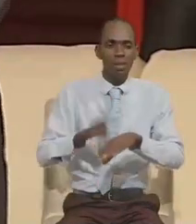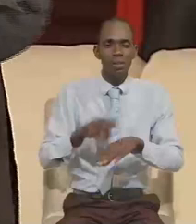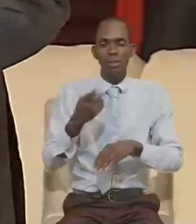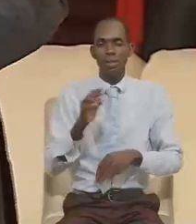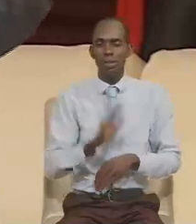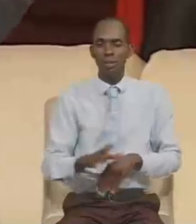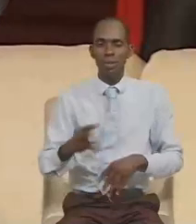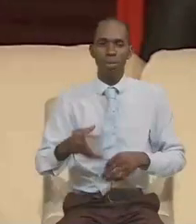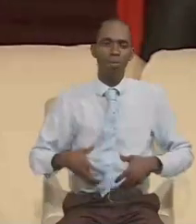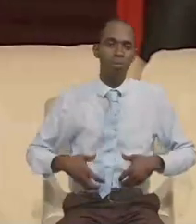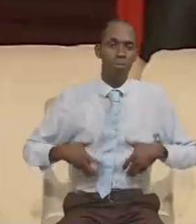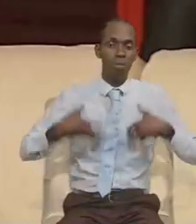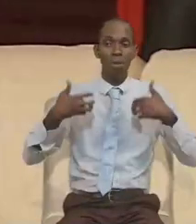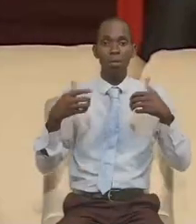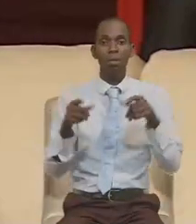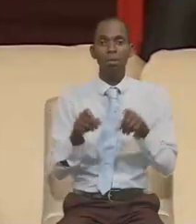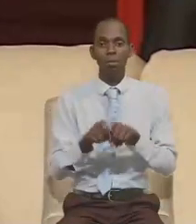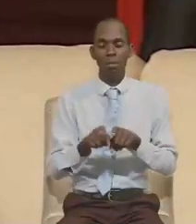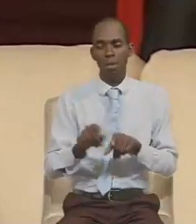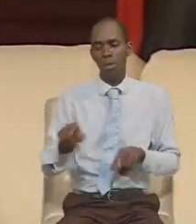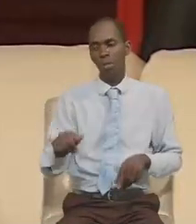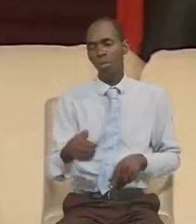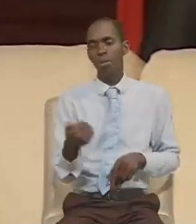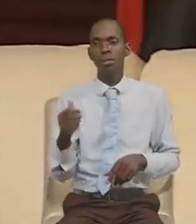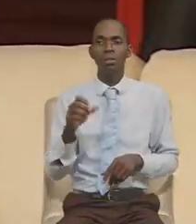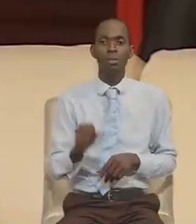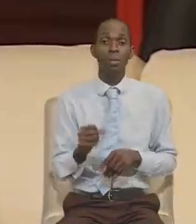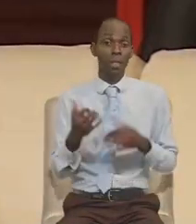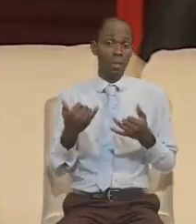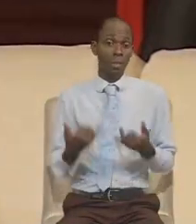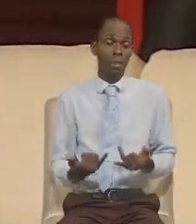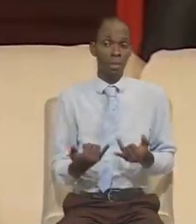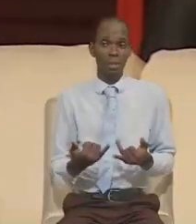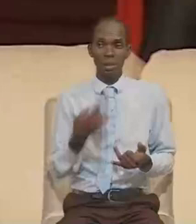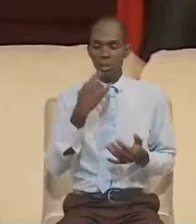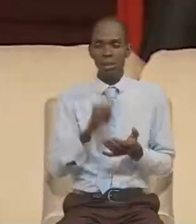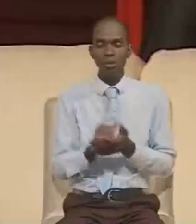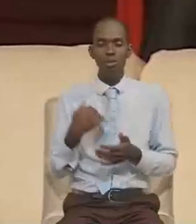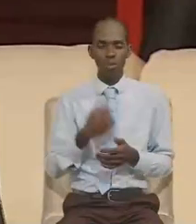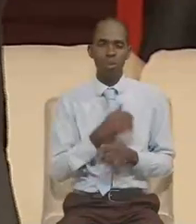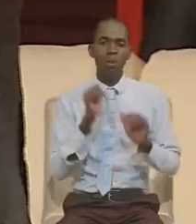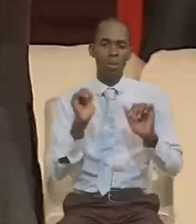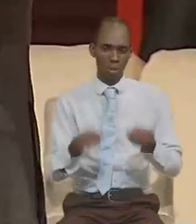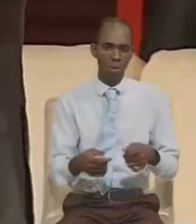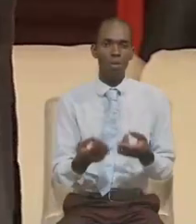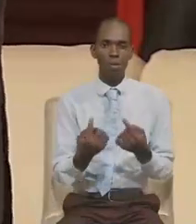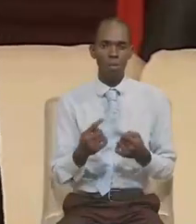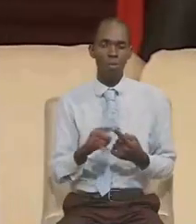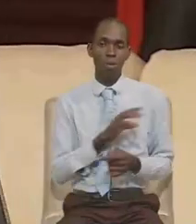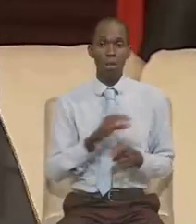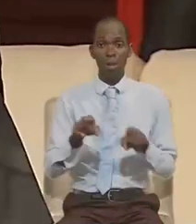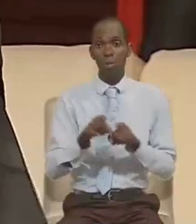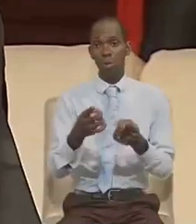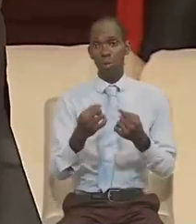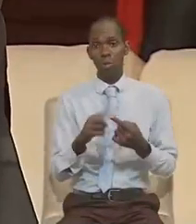colère comme les autres. Mais maintenant, il dit, nous pouvons venir à Christ. Et comme tu viens à Christ,